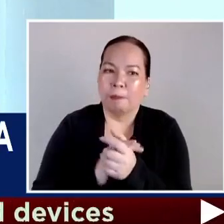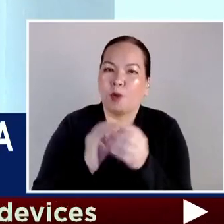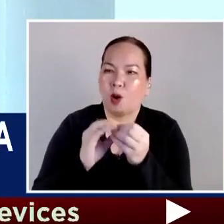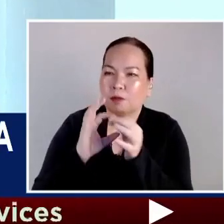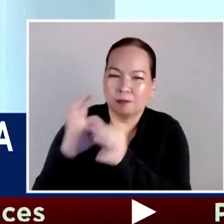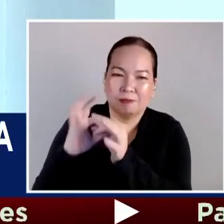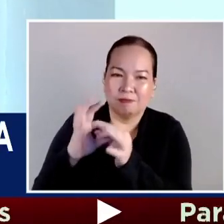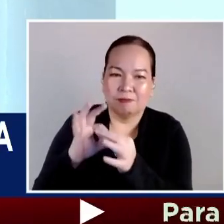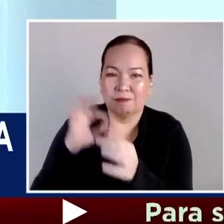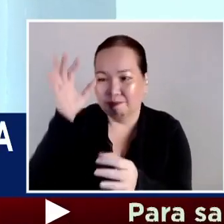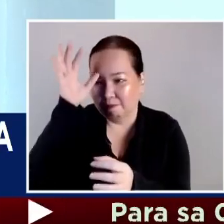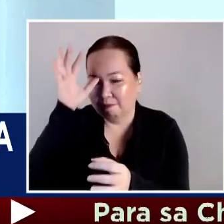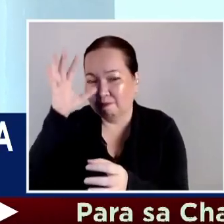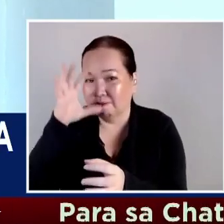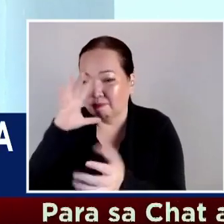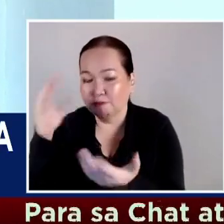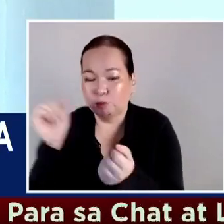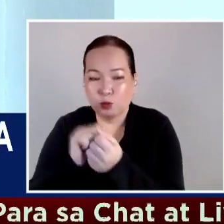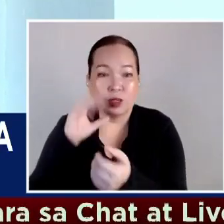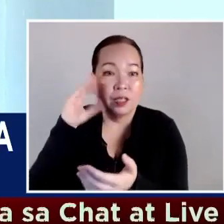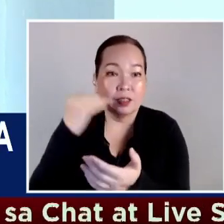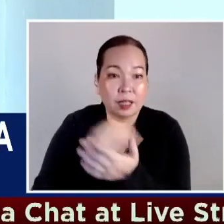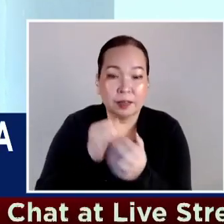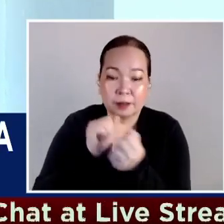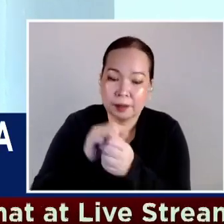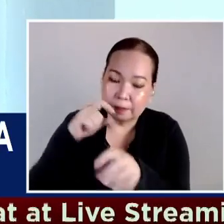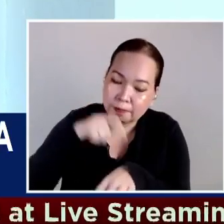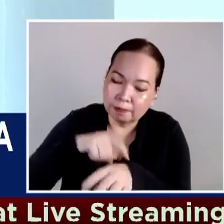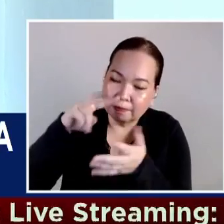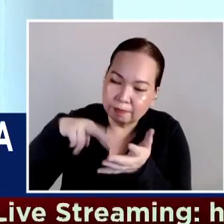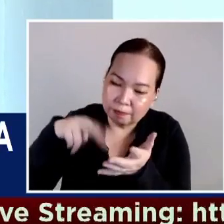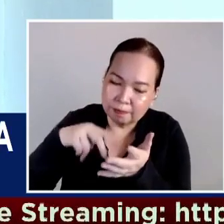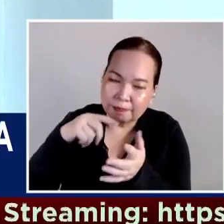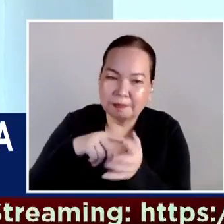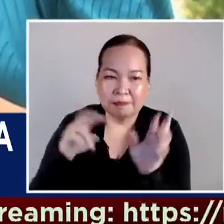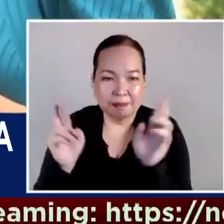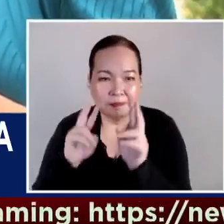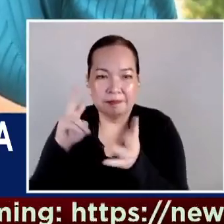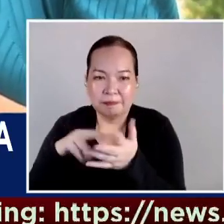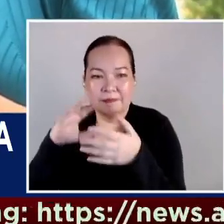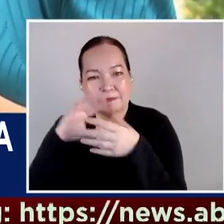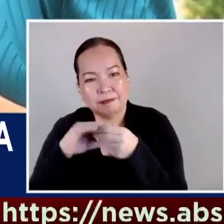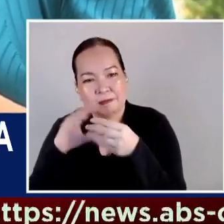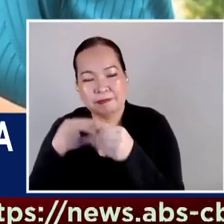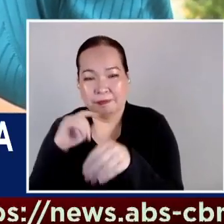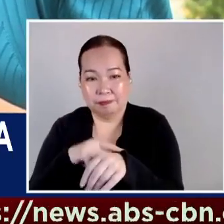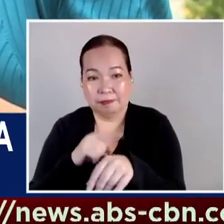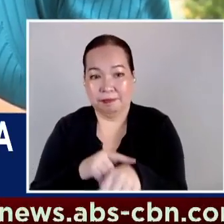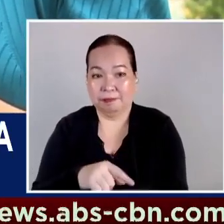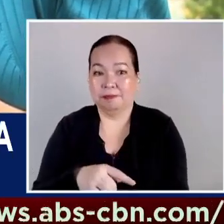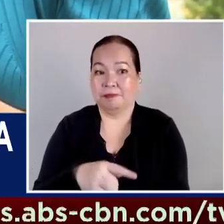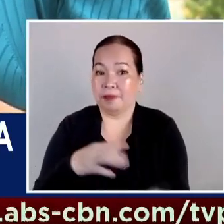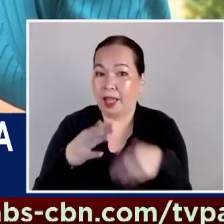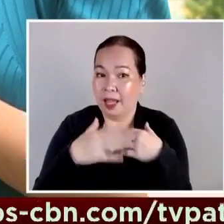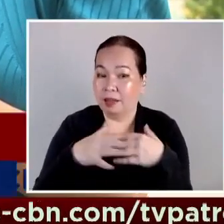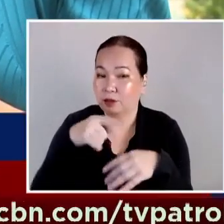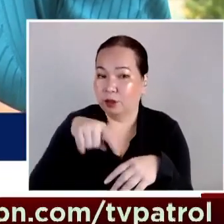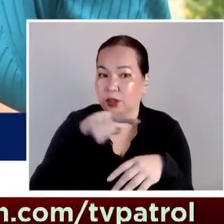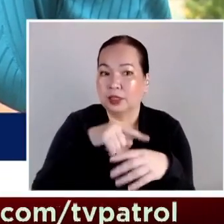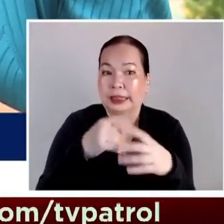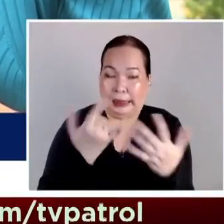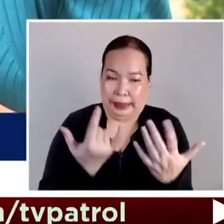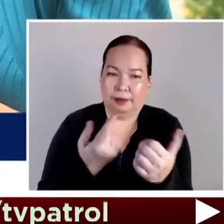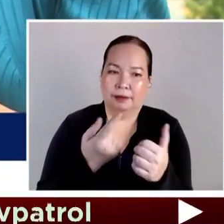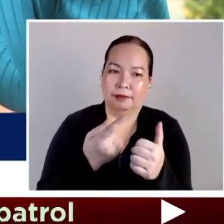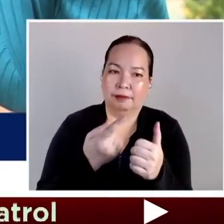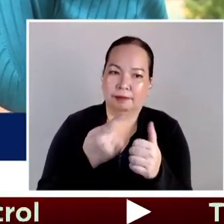magulang sa mga anak nila pag may mga ganun na magbabasa, story time. Matapos lumahok sa pilot face-to-face classes